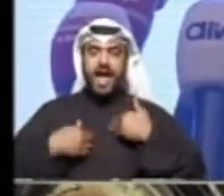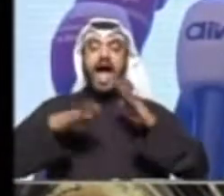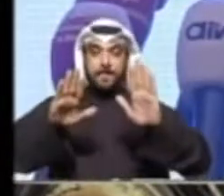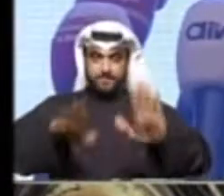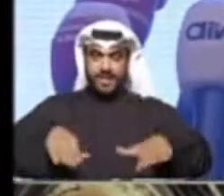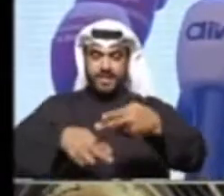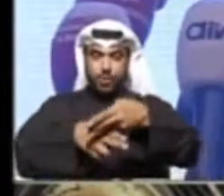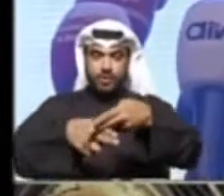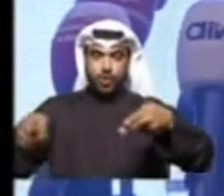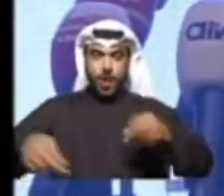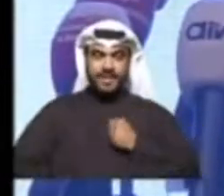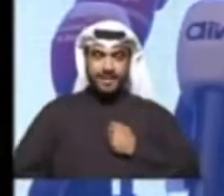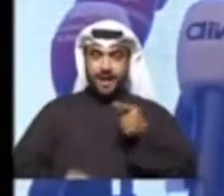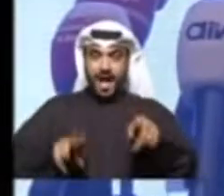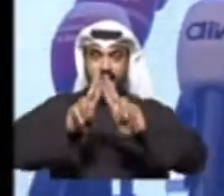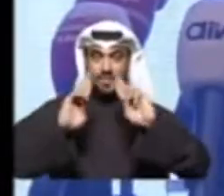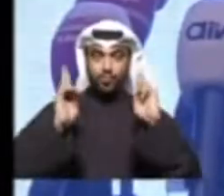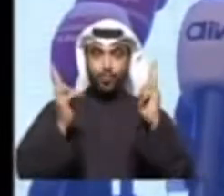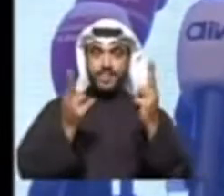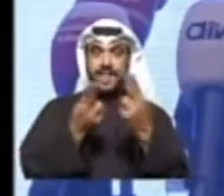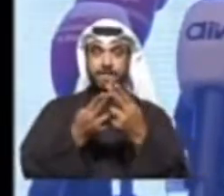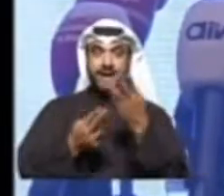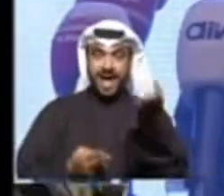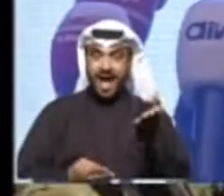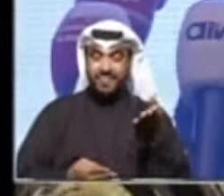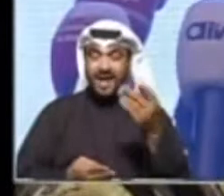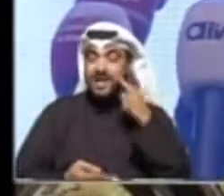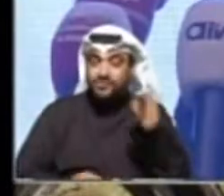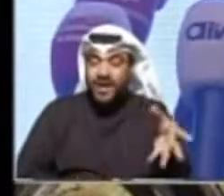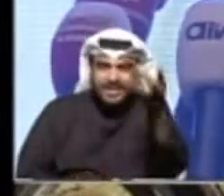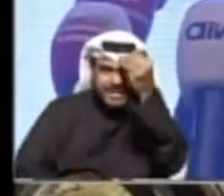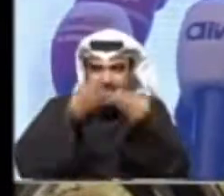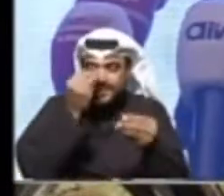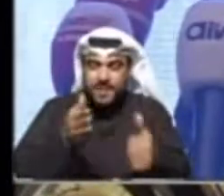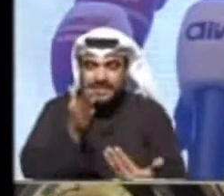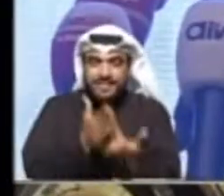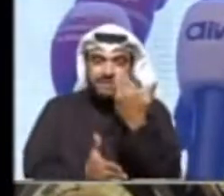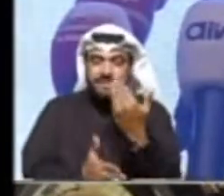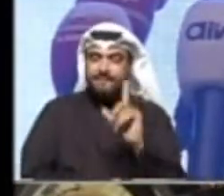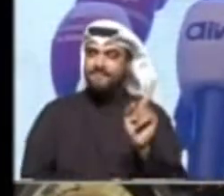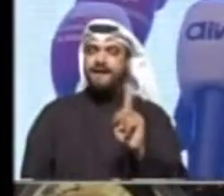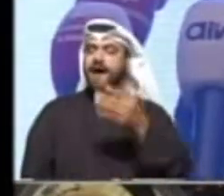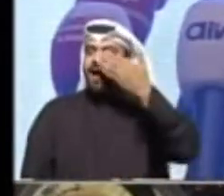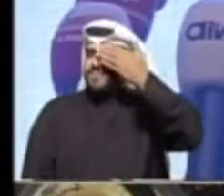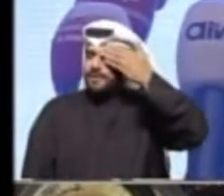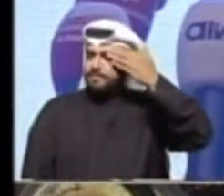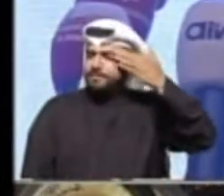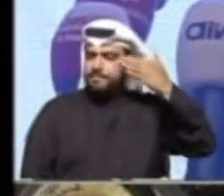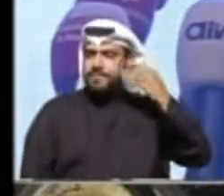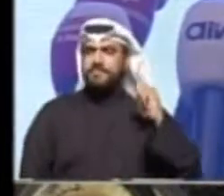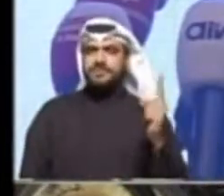الكويت لا نعتبر هذا المؤتمر مجرد تجربة جديدة تكرس دولة الكويت الإقليمي والعربي